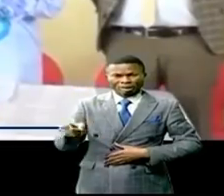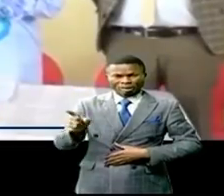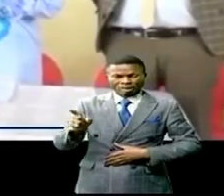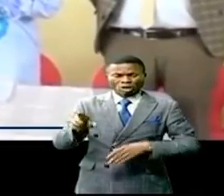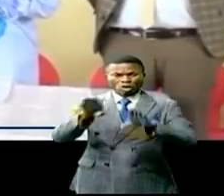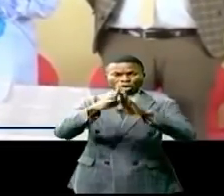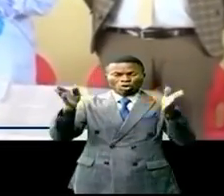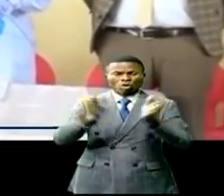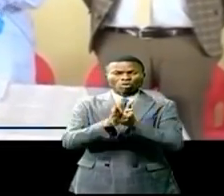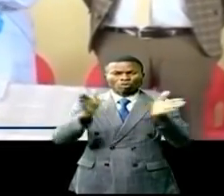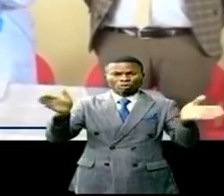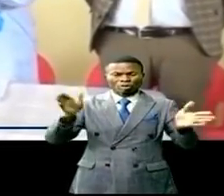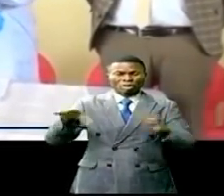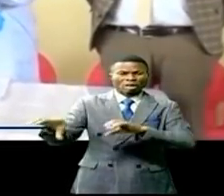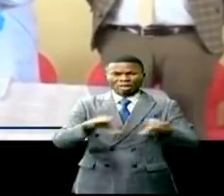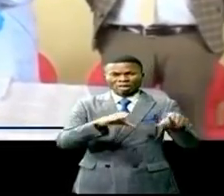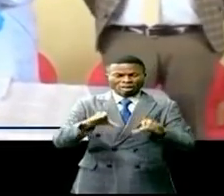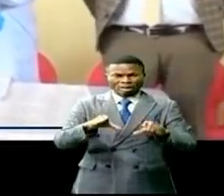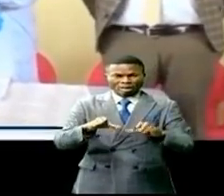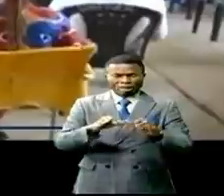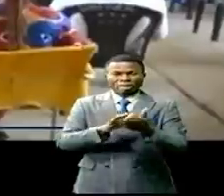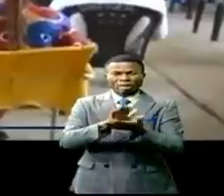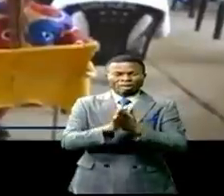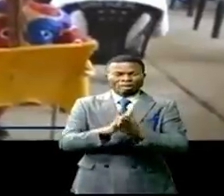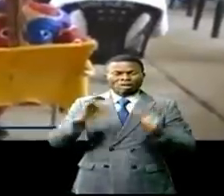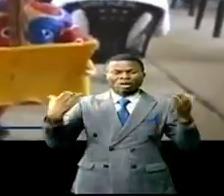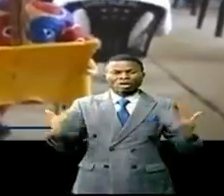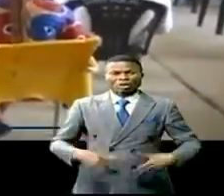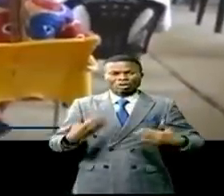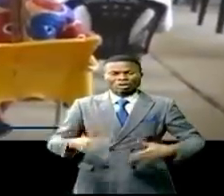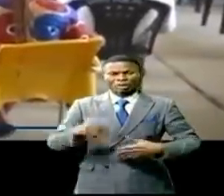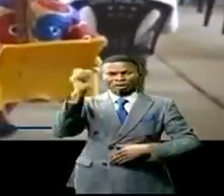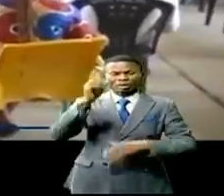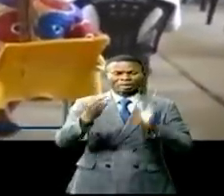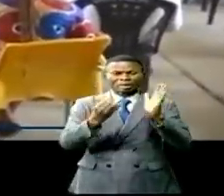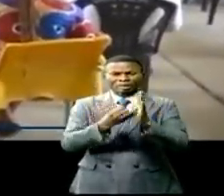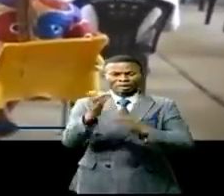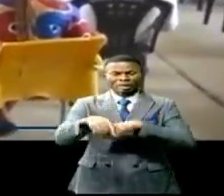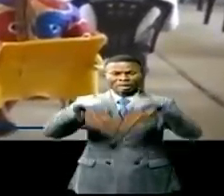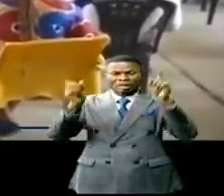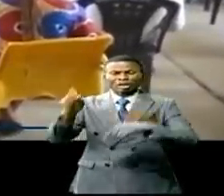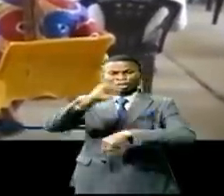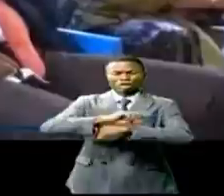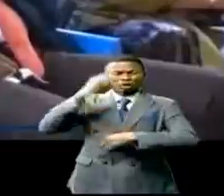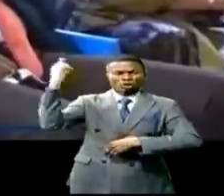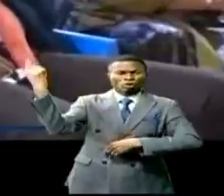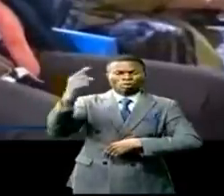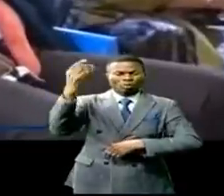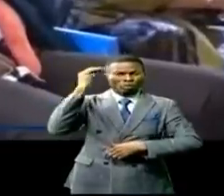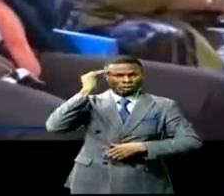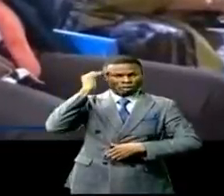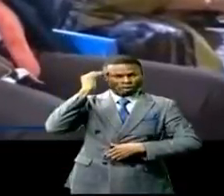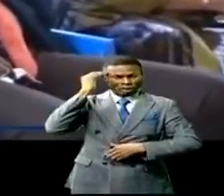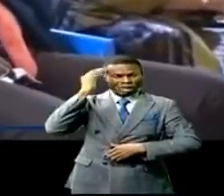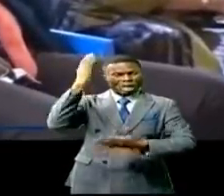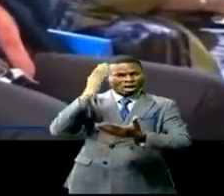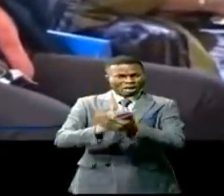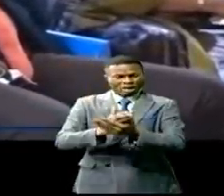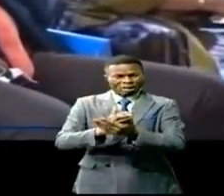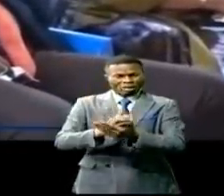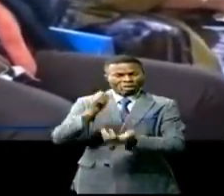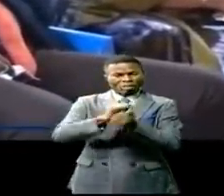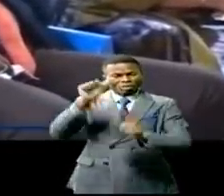officielle des activités liées à la commémoration de la prothèse ème édition de la journée mondiale du sida sous les thèmes mettre fin aux inégalités